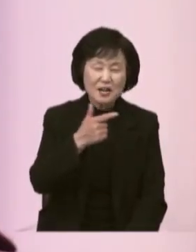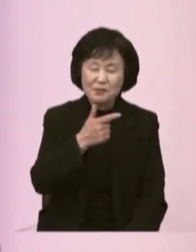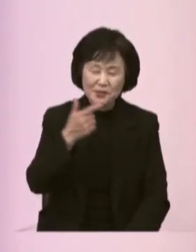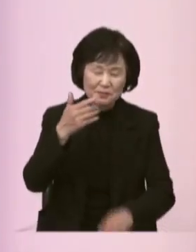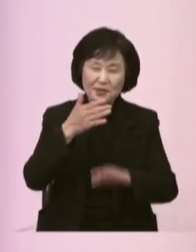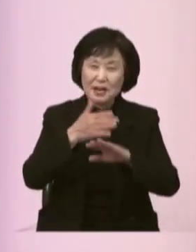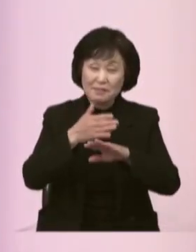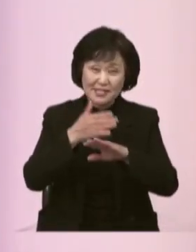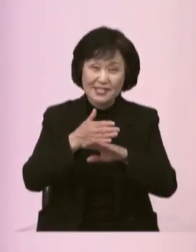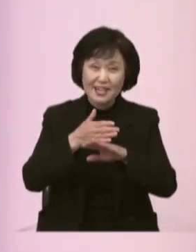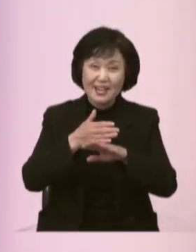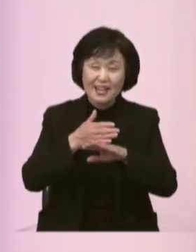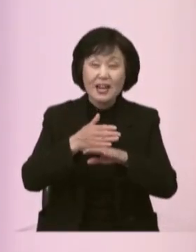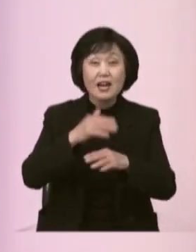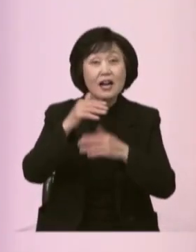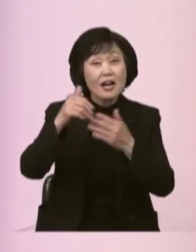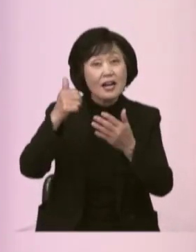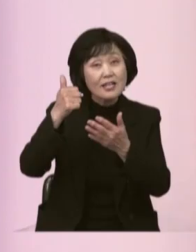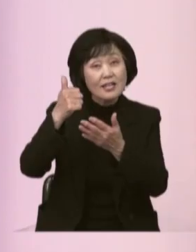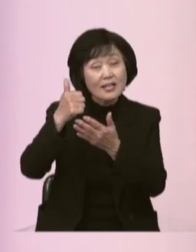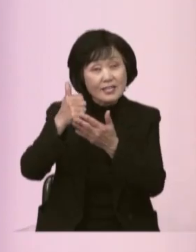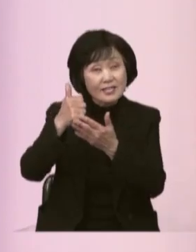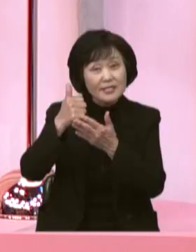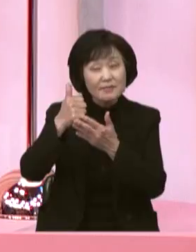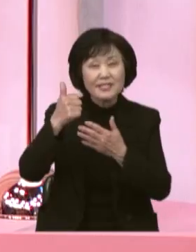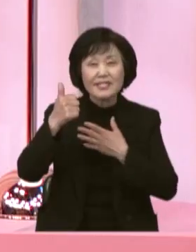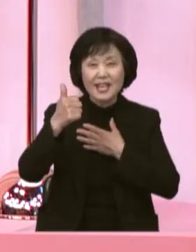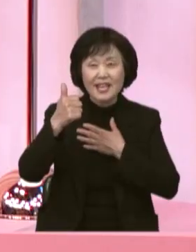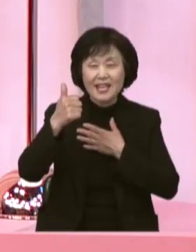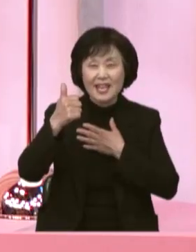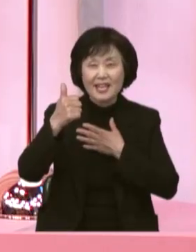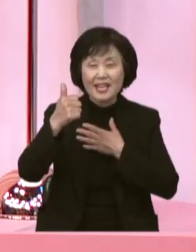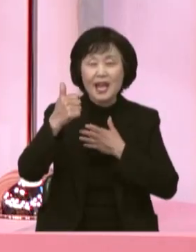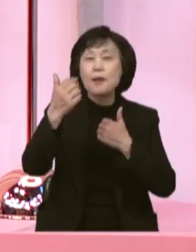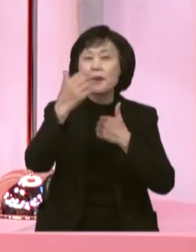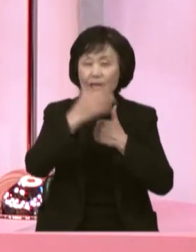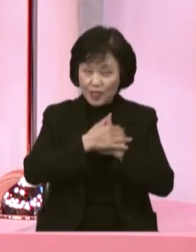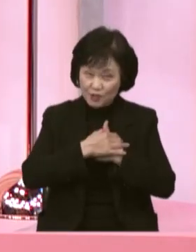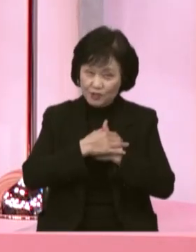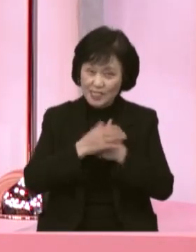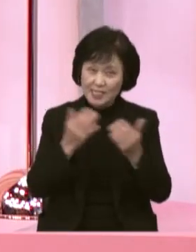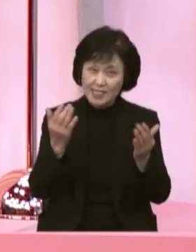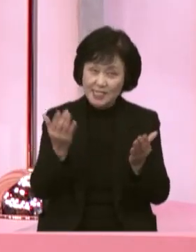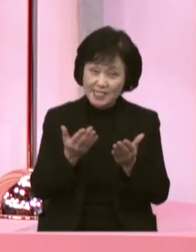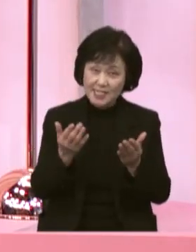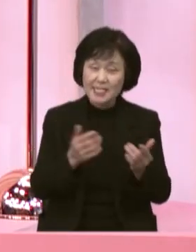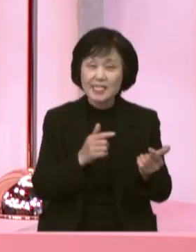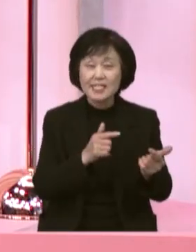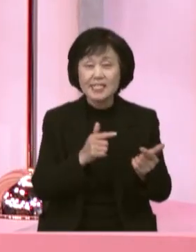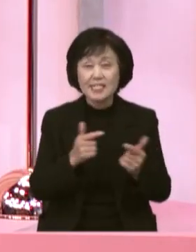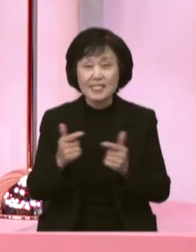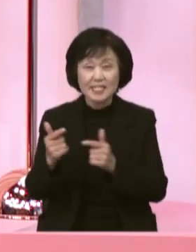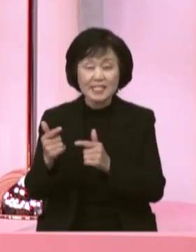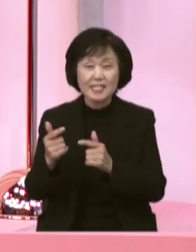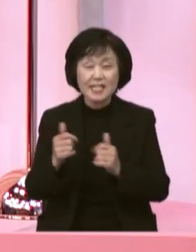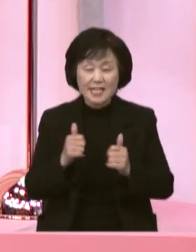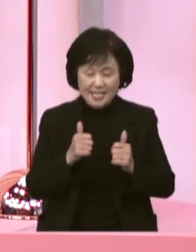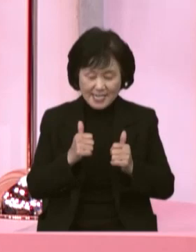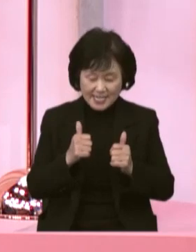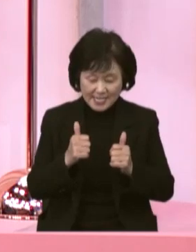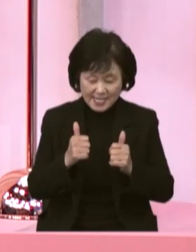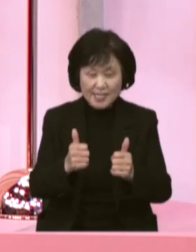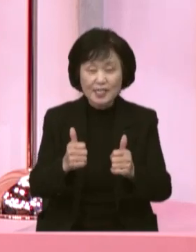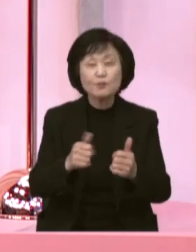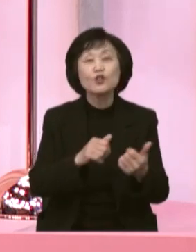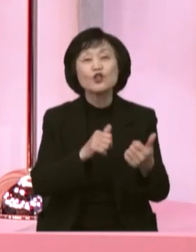너무 감사해서 하나님이 어쨌든 저한테 맡겨주신 그런 거를 최선을 다해서